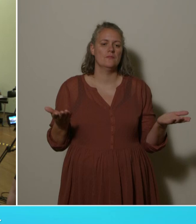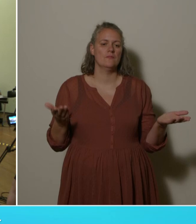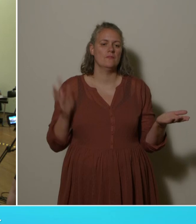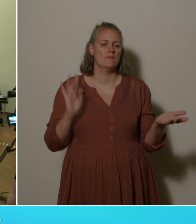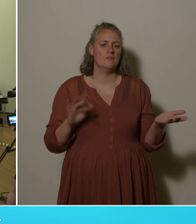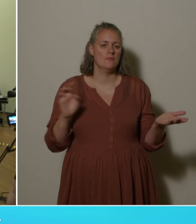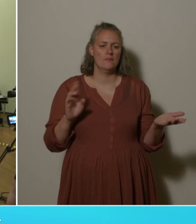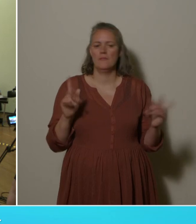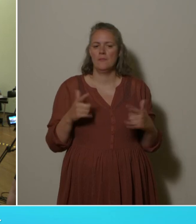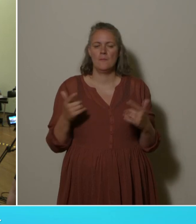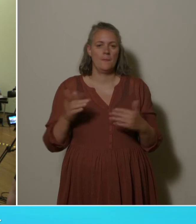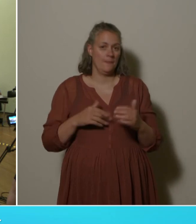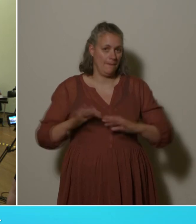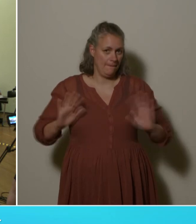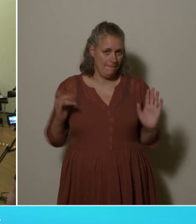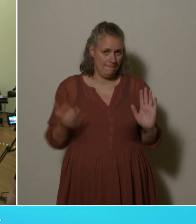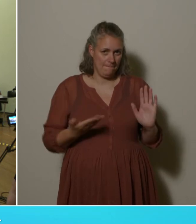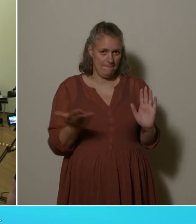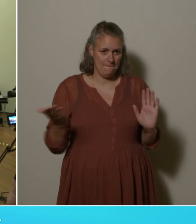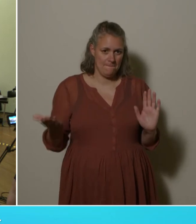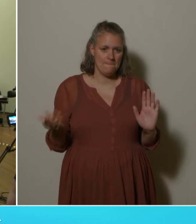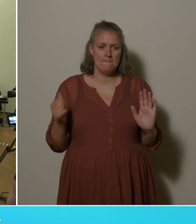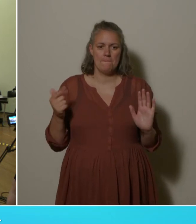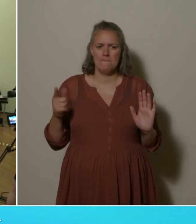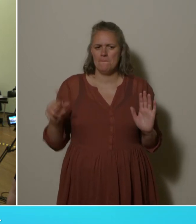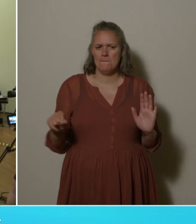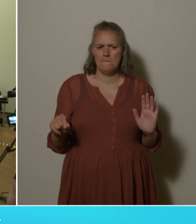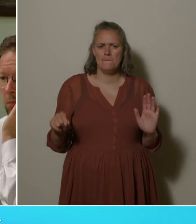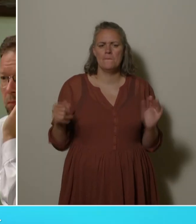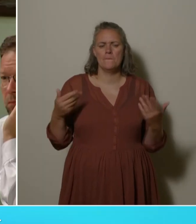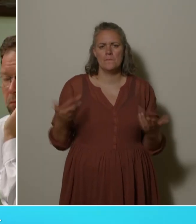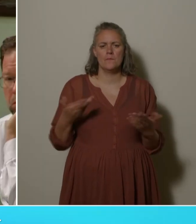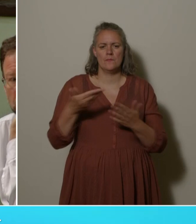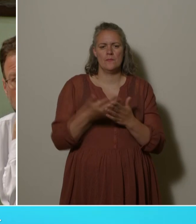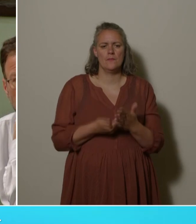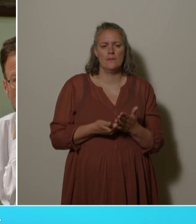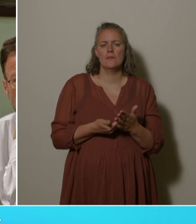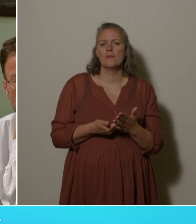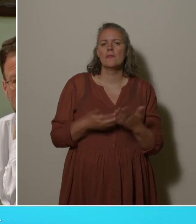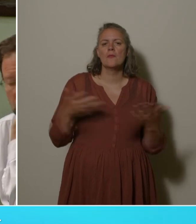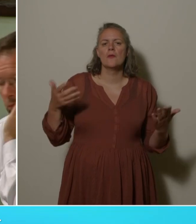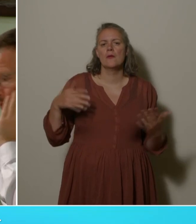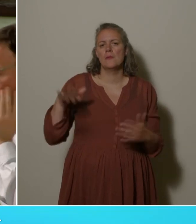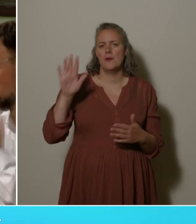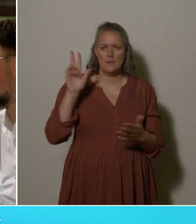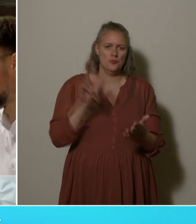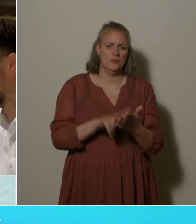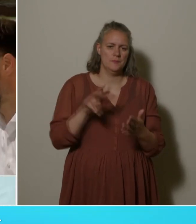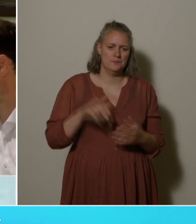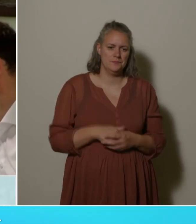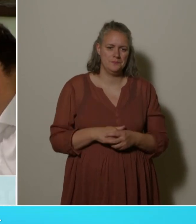Gegenstimmen sehe ich nicht. Gibt es Enthaltungen? Einige wenige. Damit ist diese Vorlage mit großer Mehrheit